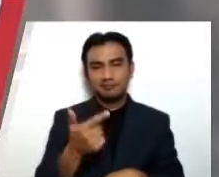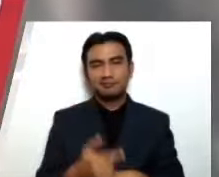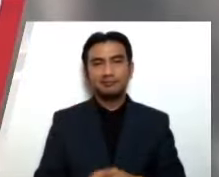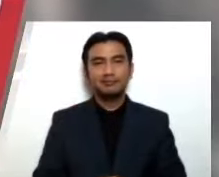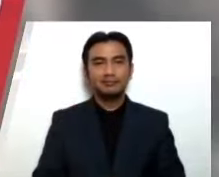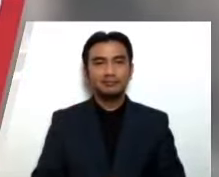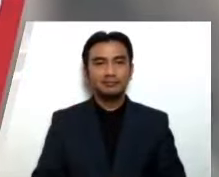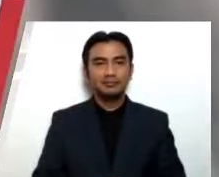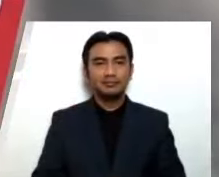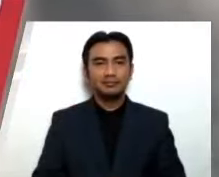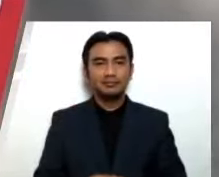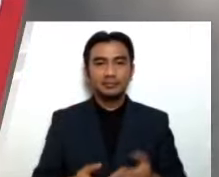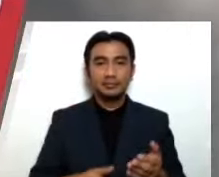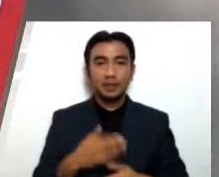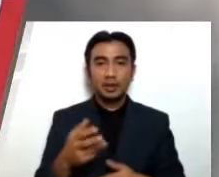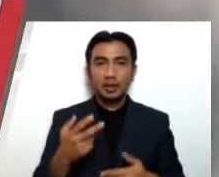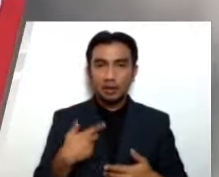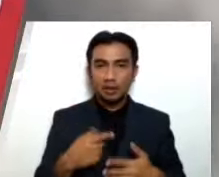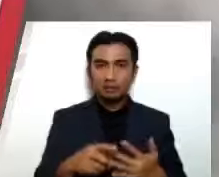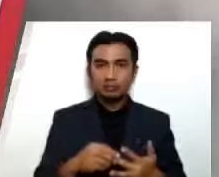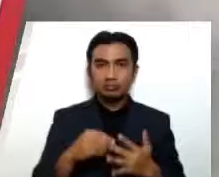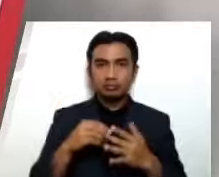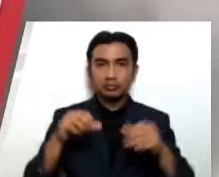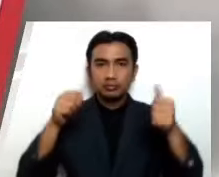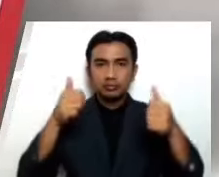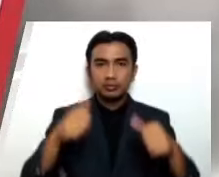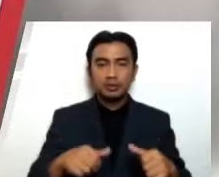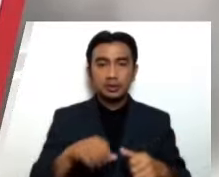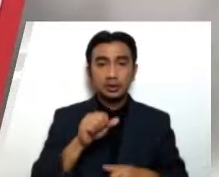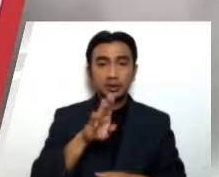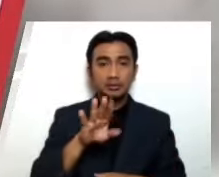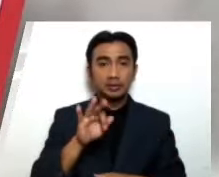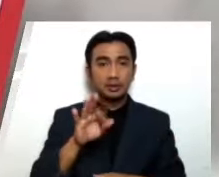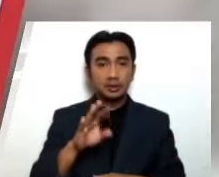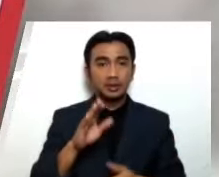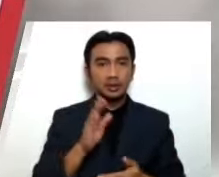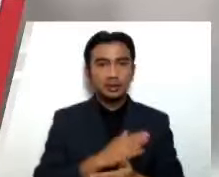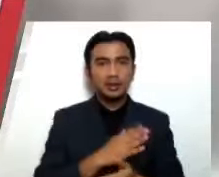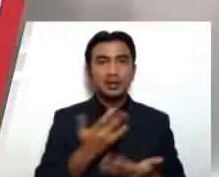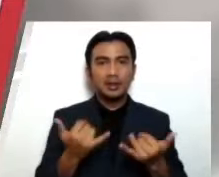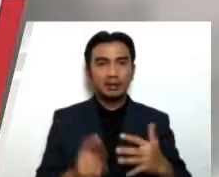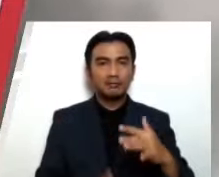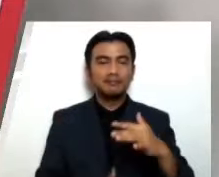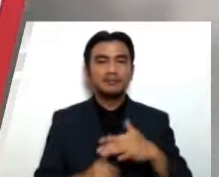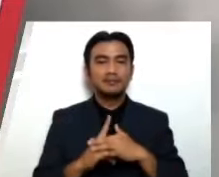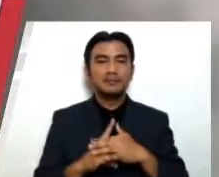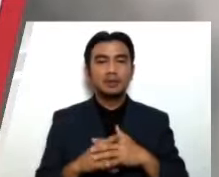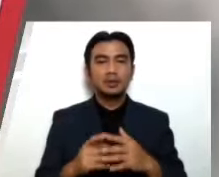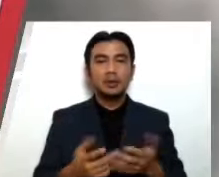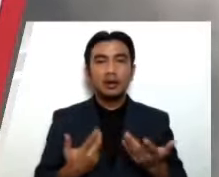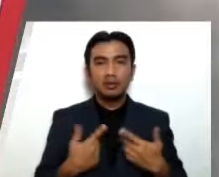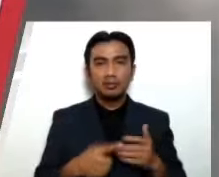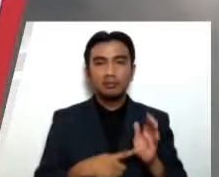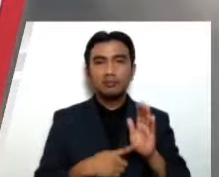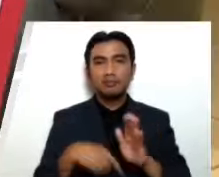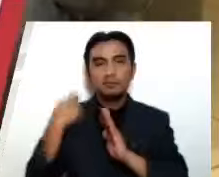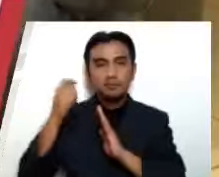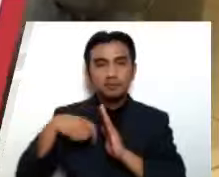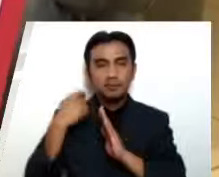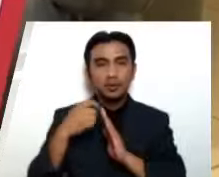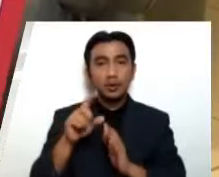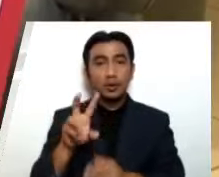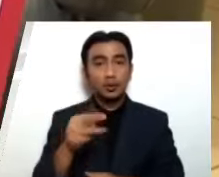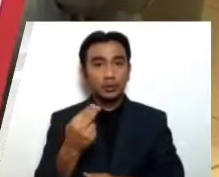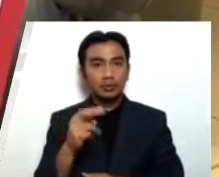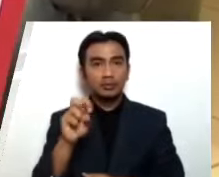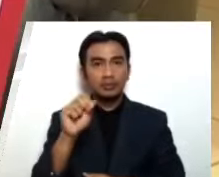Official poster ng Di Ko Masabi ni Stel ng SB19, ni-release na. Ilalabas ang music video niyan sa Sabado. Tuloy-tuloy